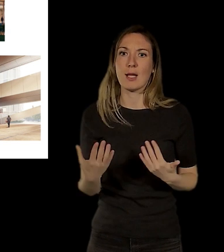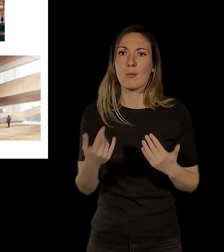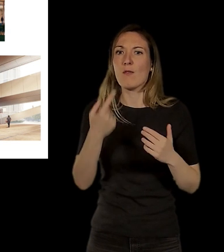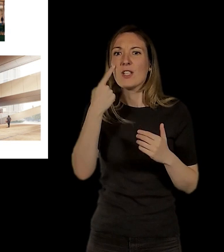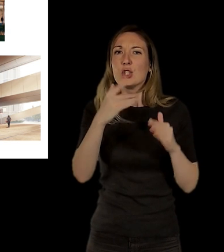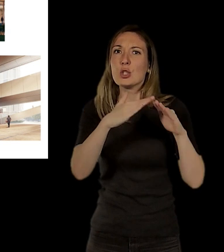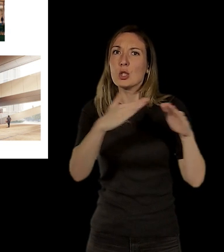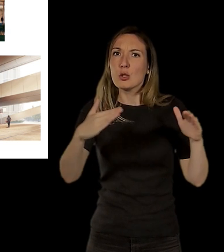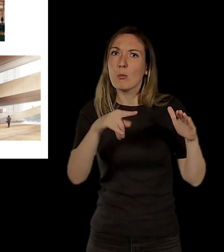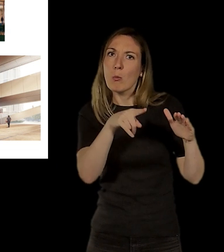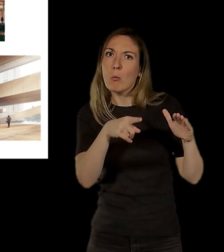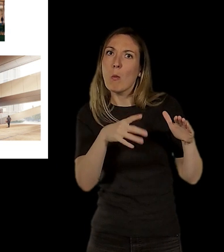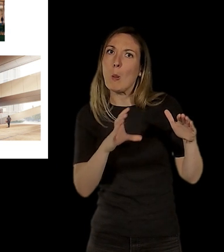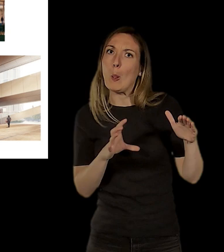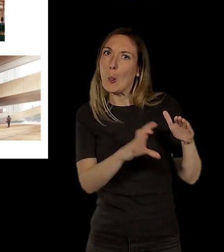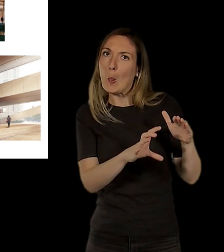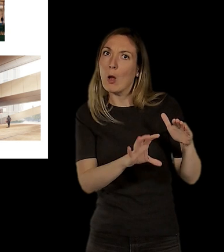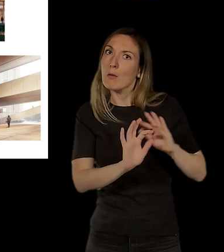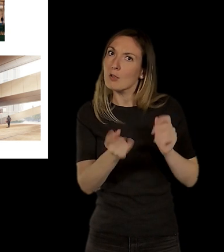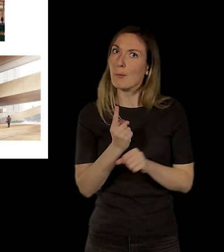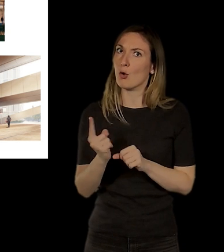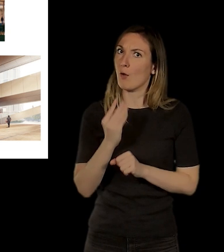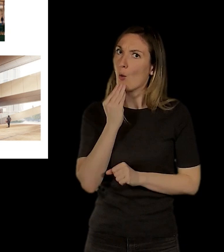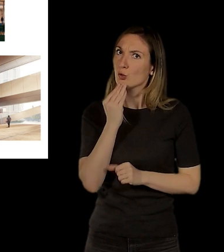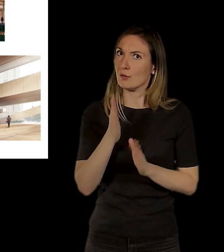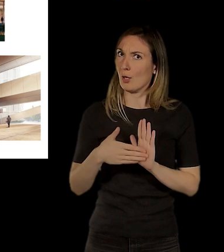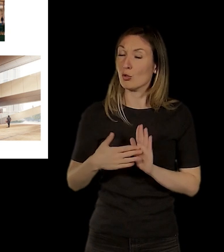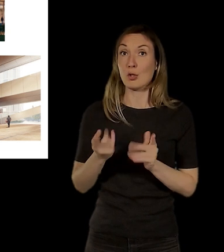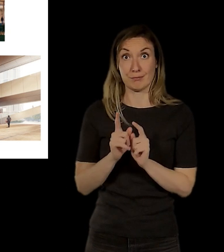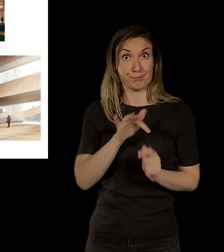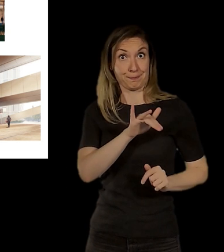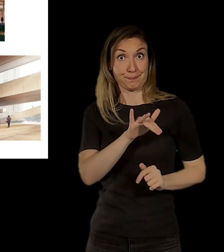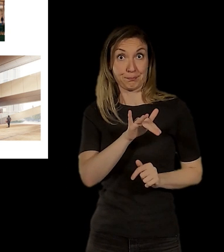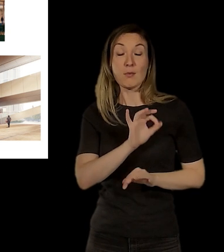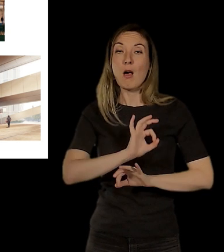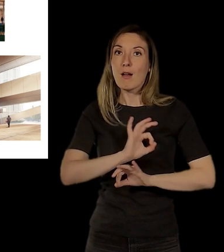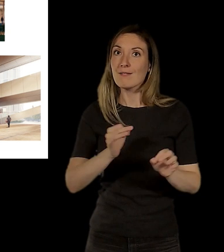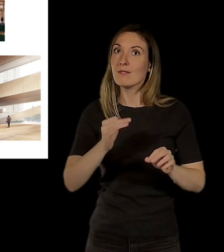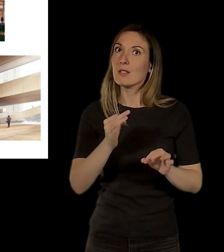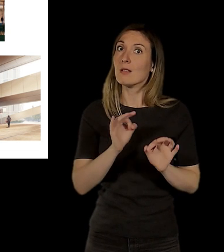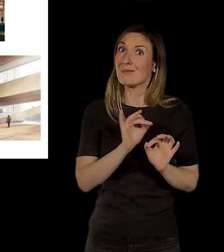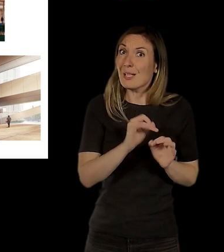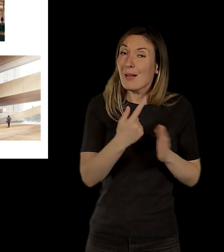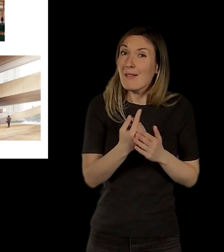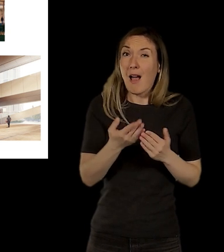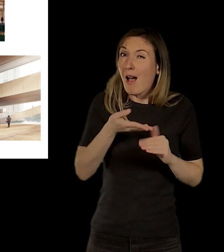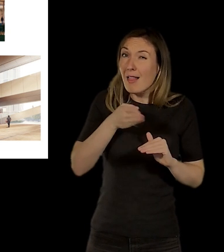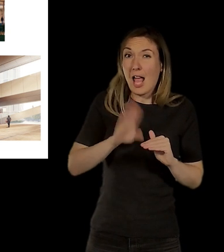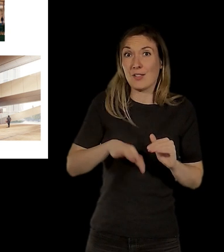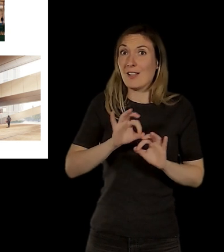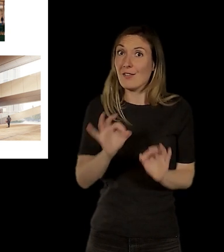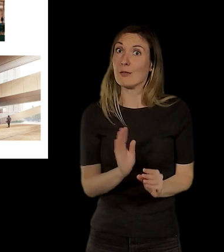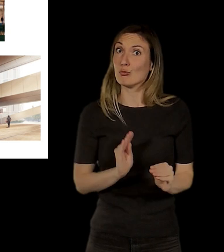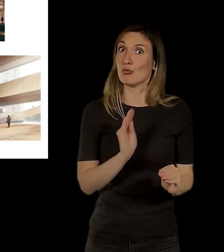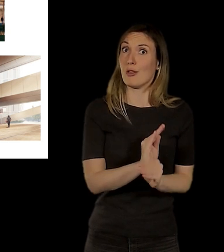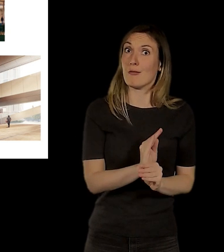v soklu magistrály. To jsou všechno prostory, které dneska už existují a dají se vlastně začít poměrně nízkonákladově začít využívat a